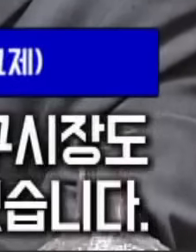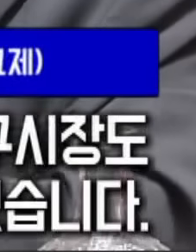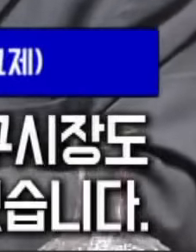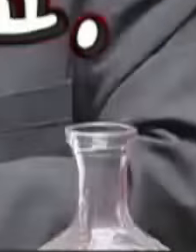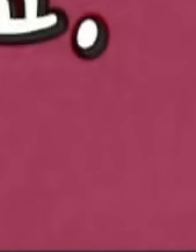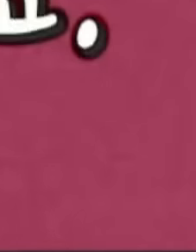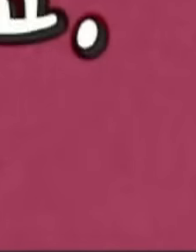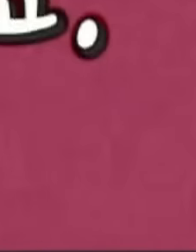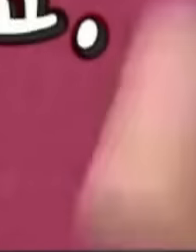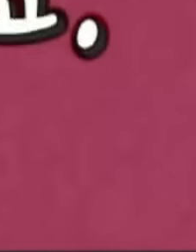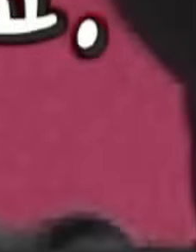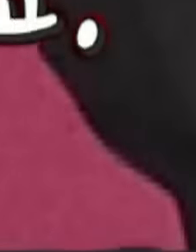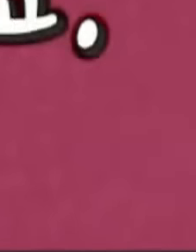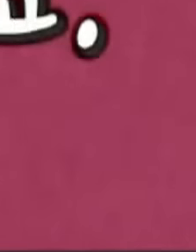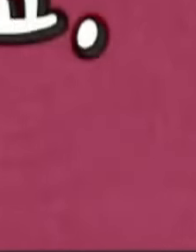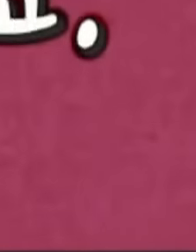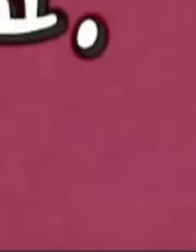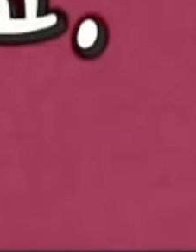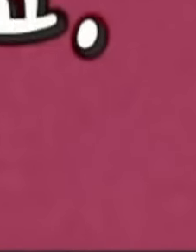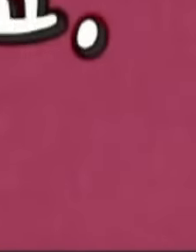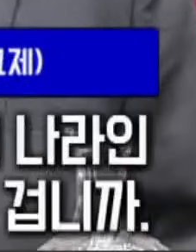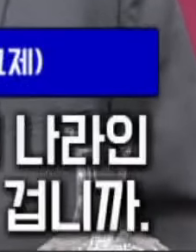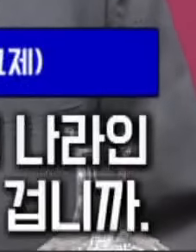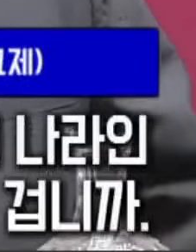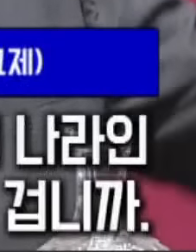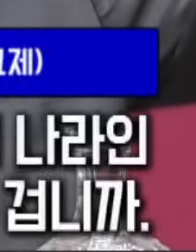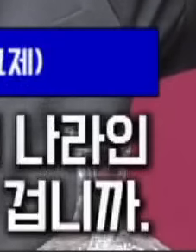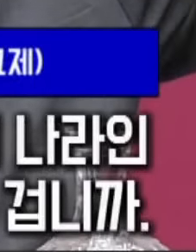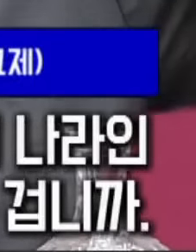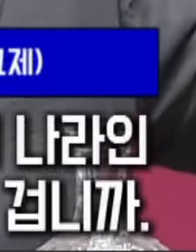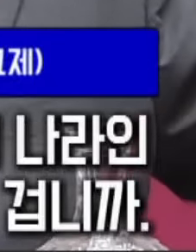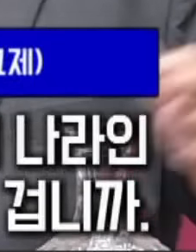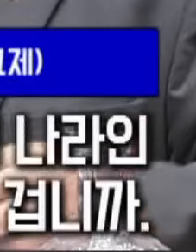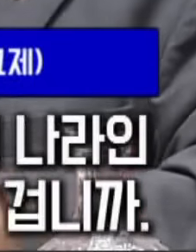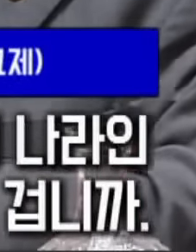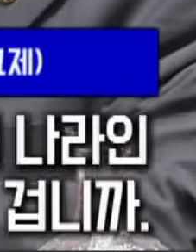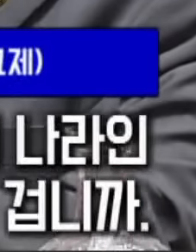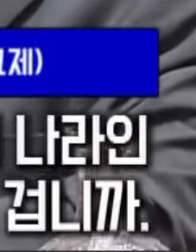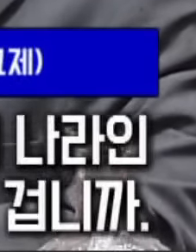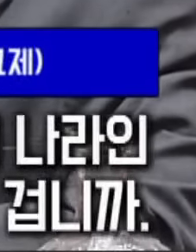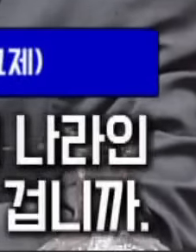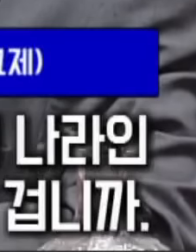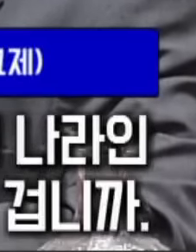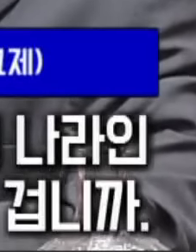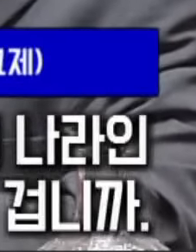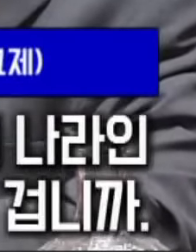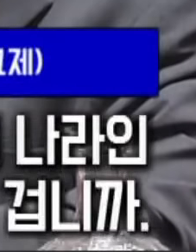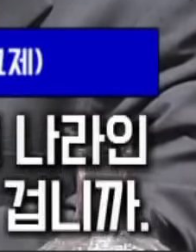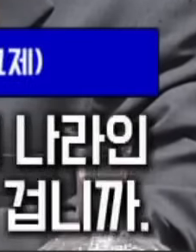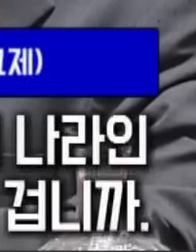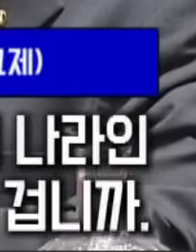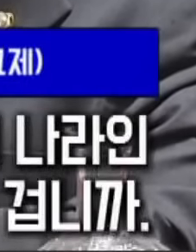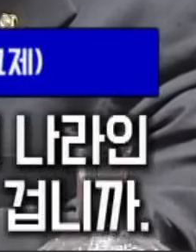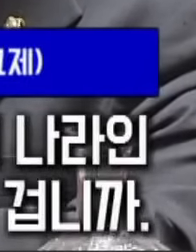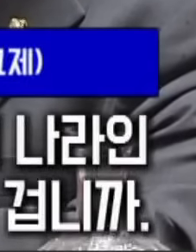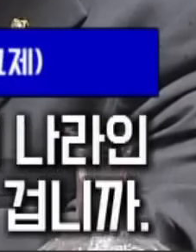했습니다 정신이 나가도 한참 나갔죠 일본은 한을